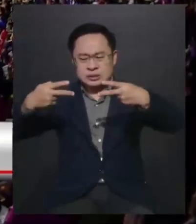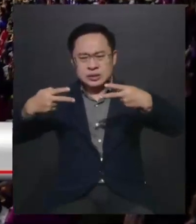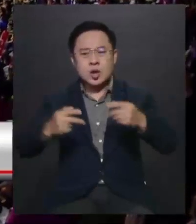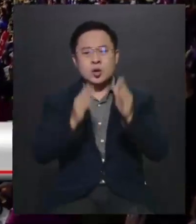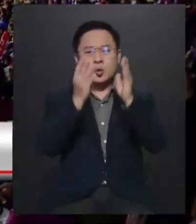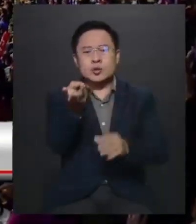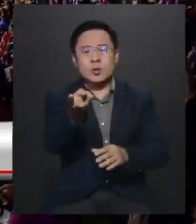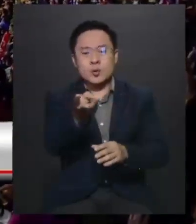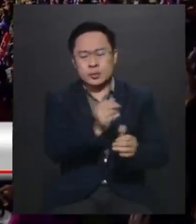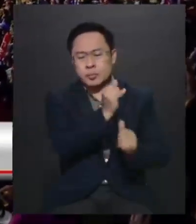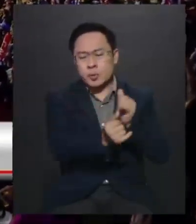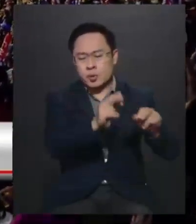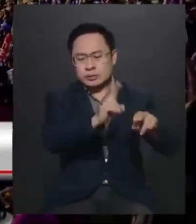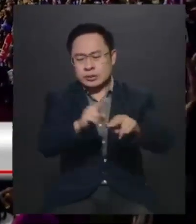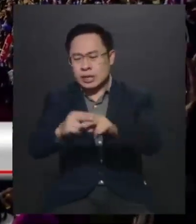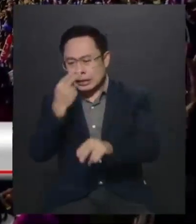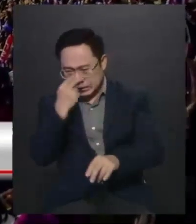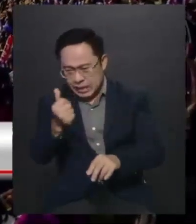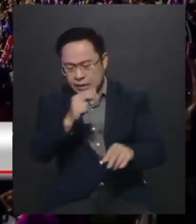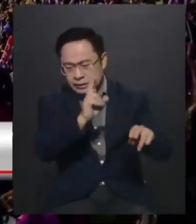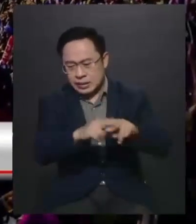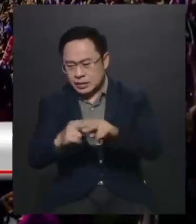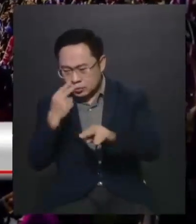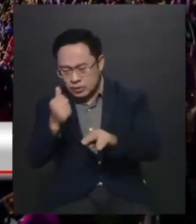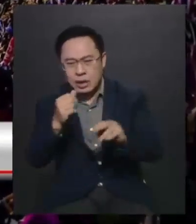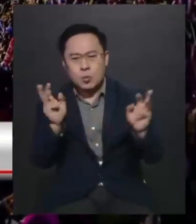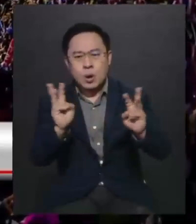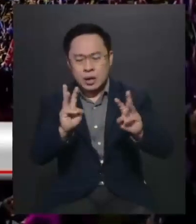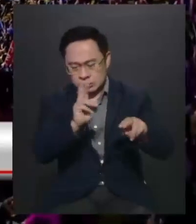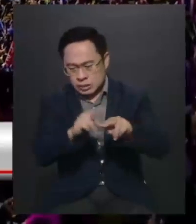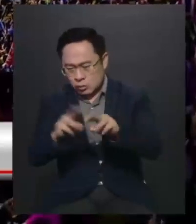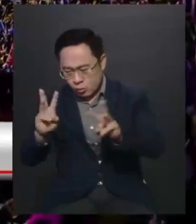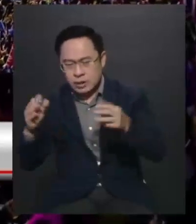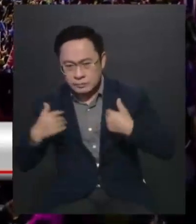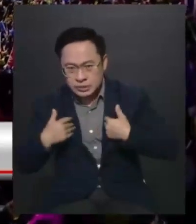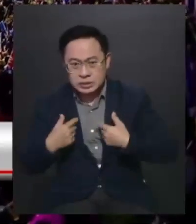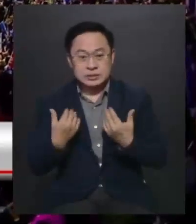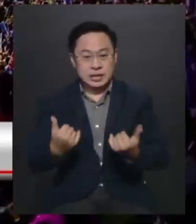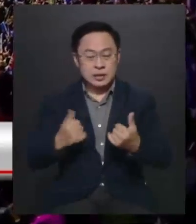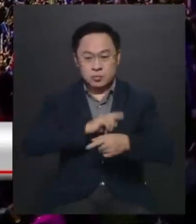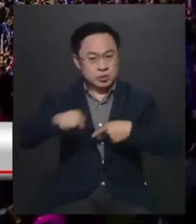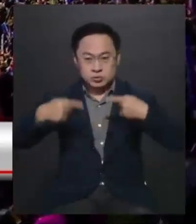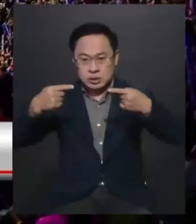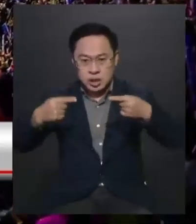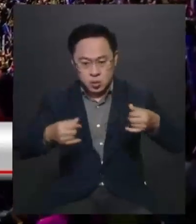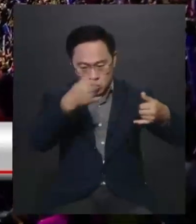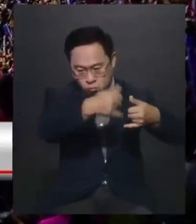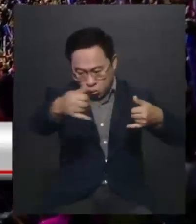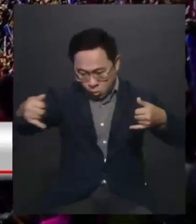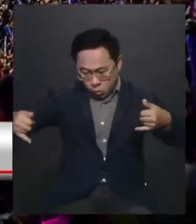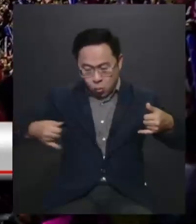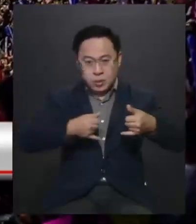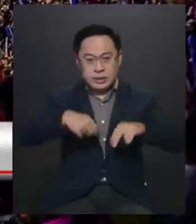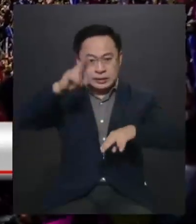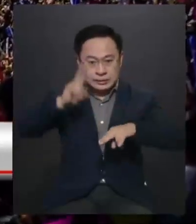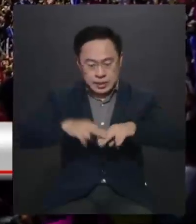งให้นักกีฬาหรือว่าคนอื่นๆได้มองเห็นทัศนียภาพในสนามด้วยนะคะแต่ว่าบรรยากาศแบบนี้เราเชื่อว่าแฟนๆที่ไปที่ชาติชาย